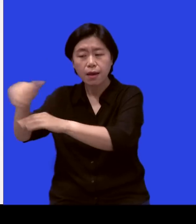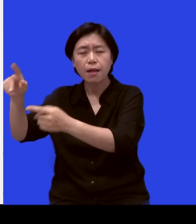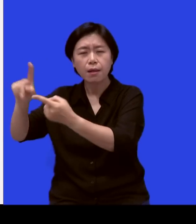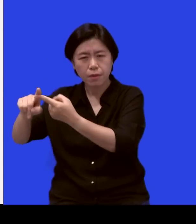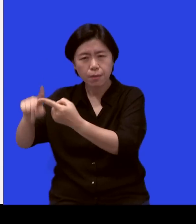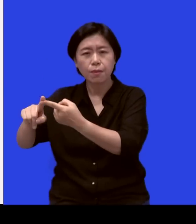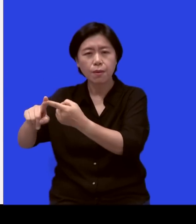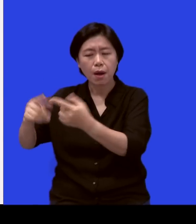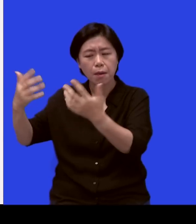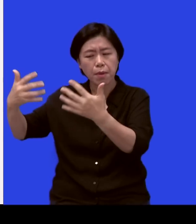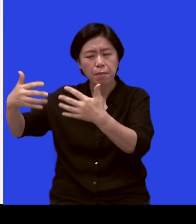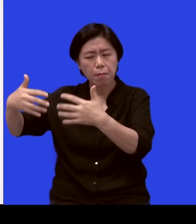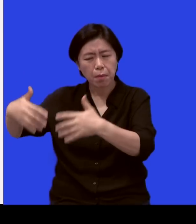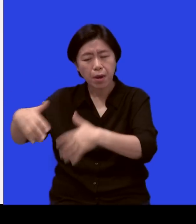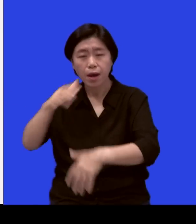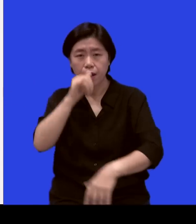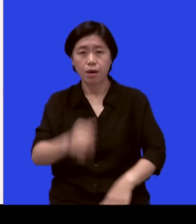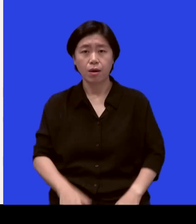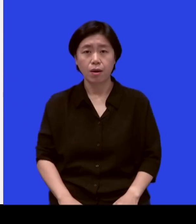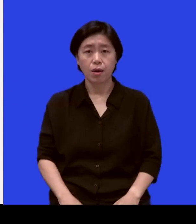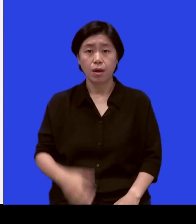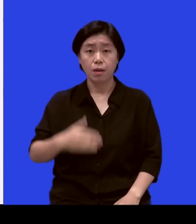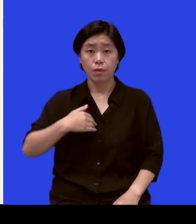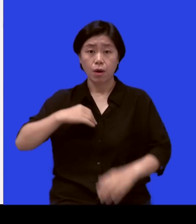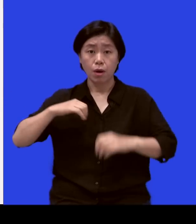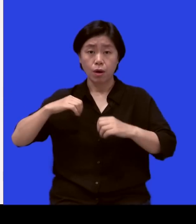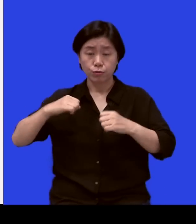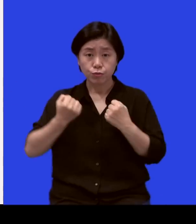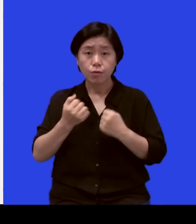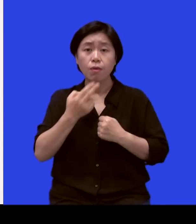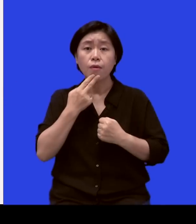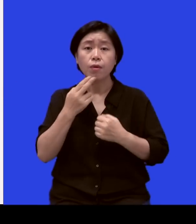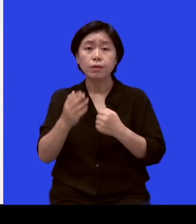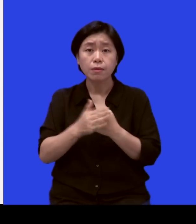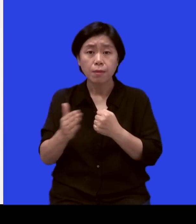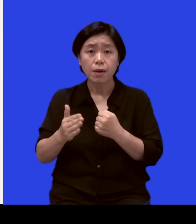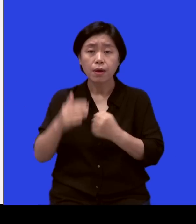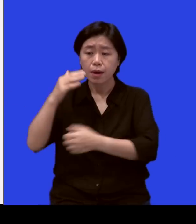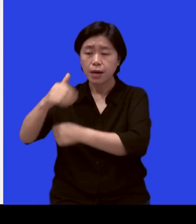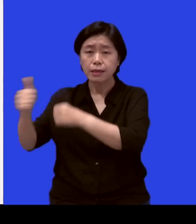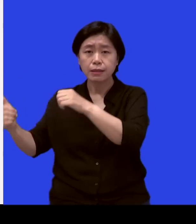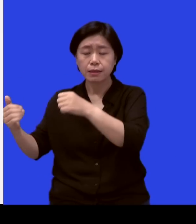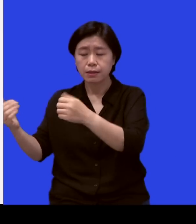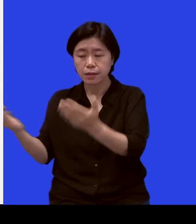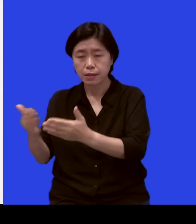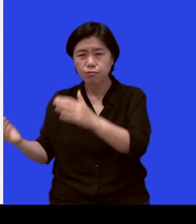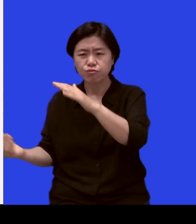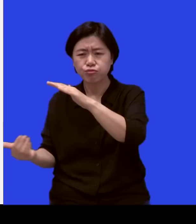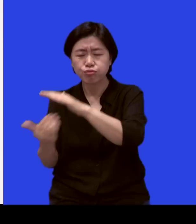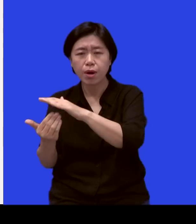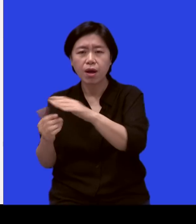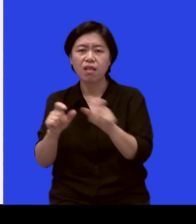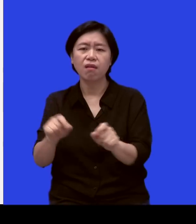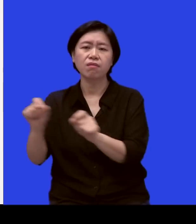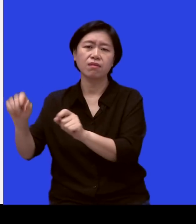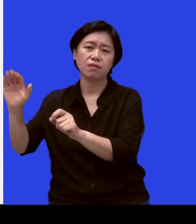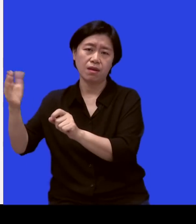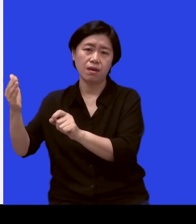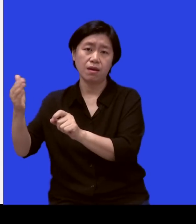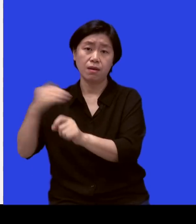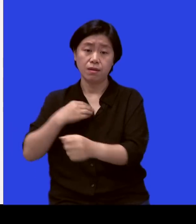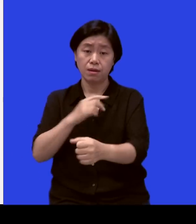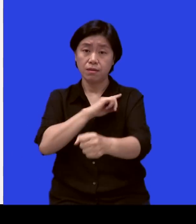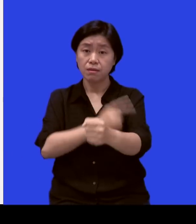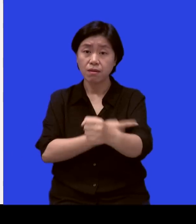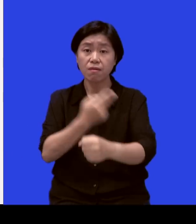다만 내가 순종하지 않아서 지연된 거고 내가 불충해서 목표 달성이 부족한 거고 내가